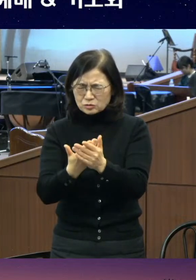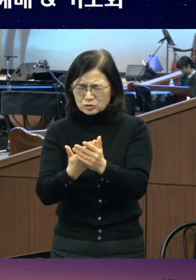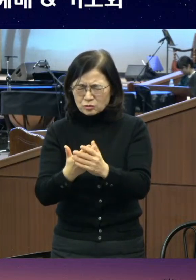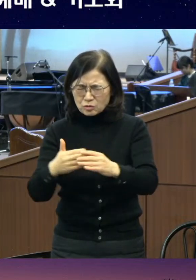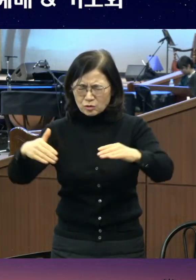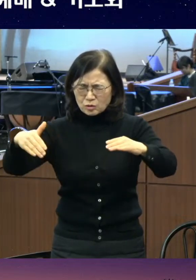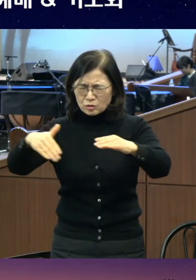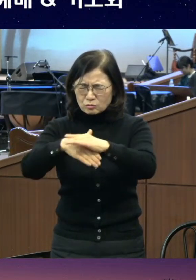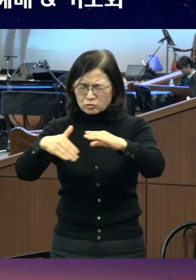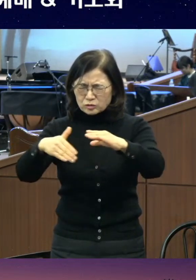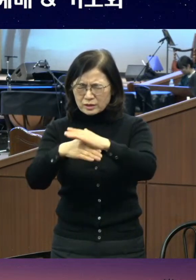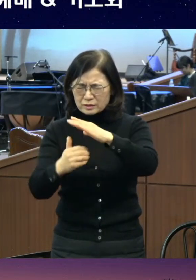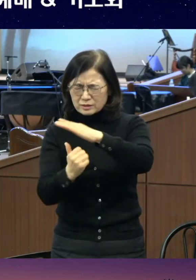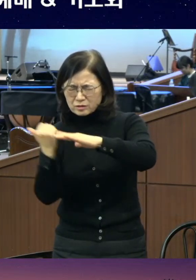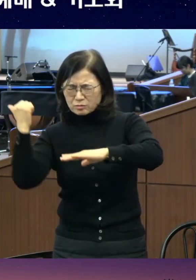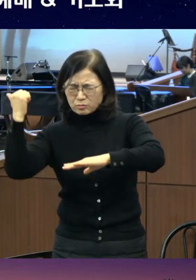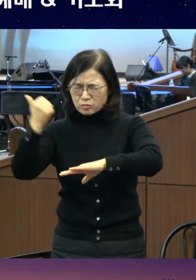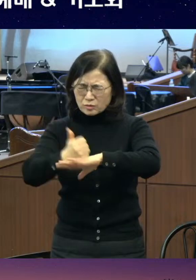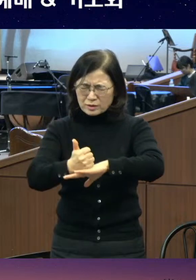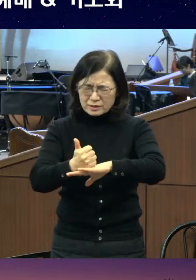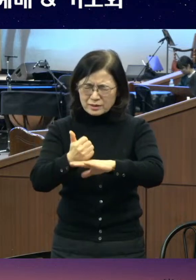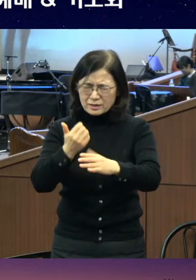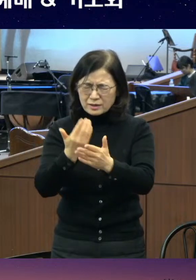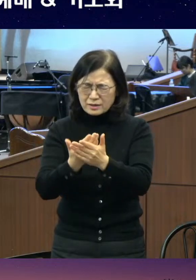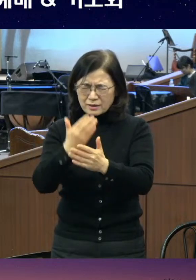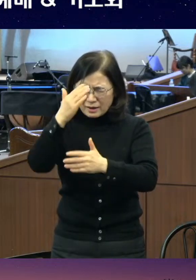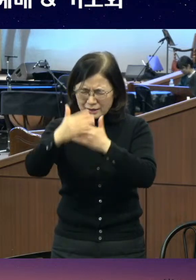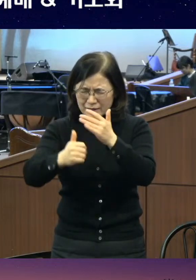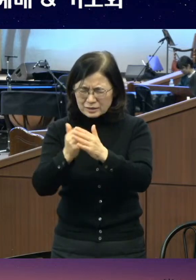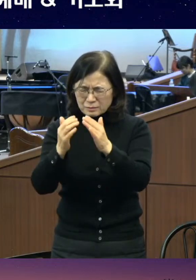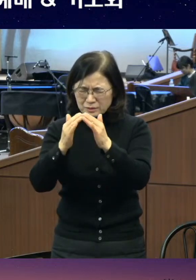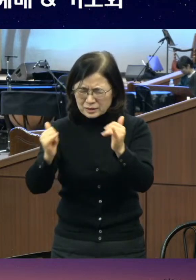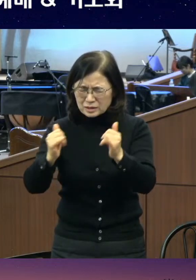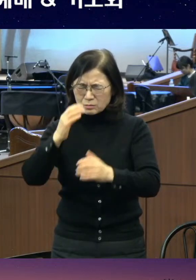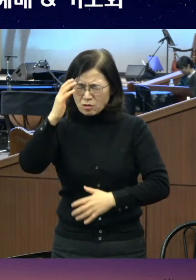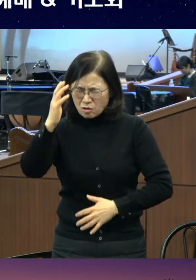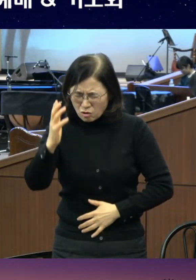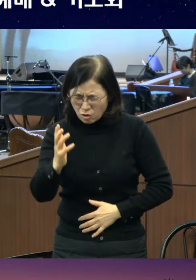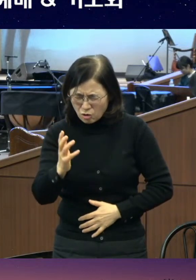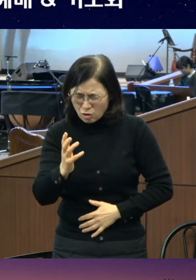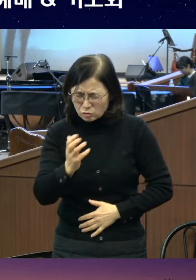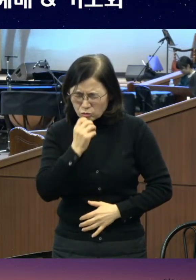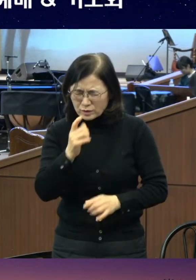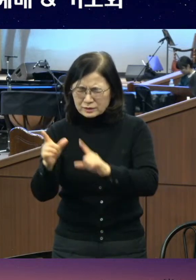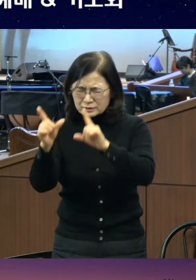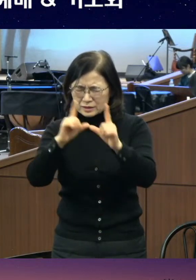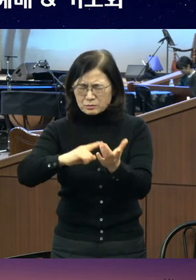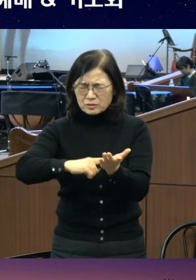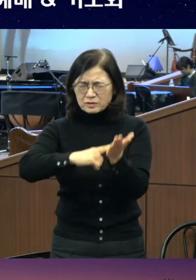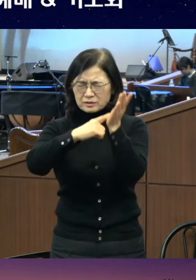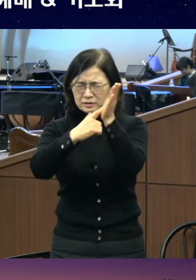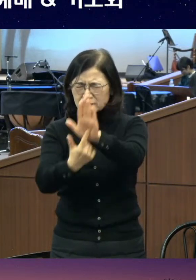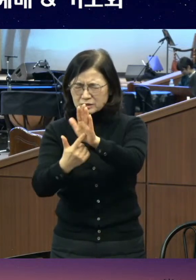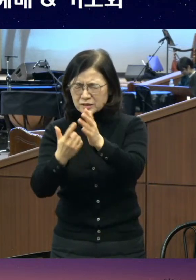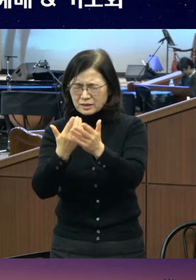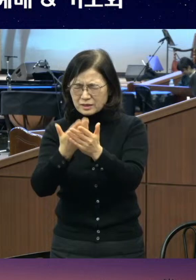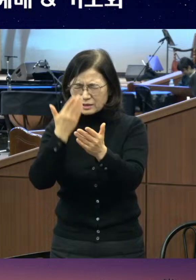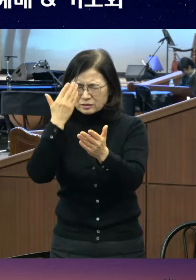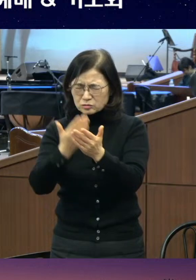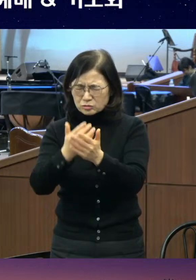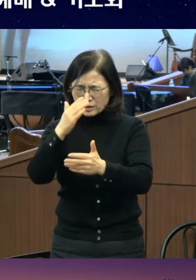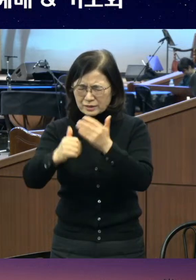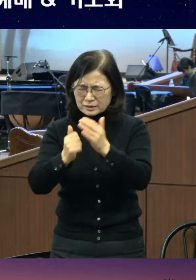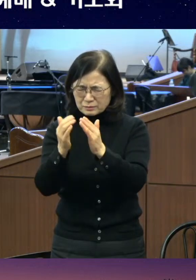뛰어넘고 하나님의 사람들로 거룩한 영향력을 가는 곳곳마다 드러내는 하나님의 사람들이 되게 하여